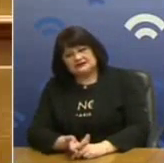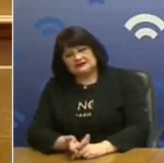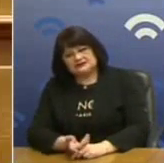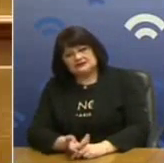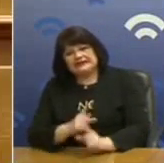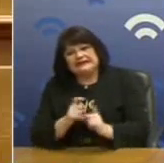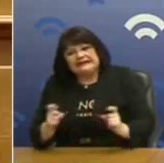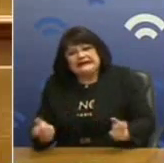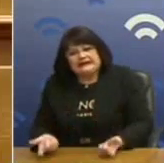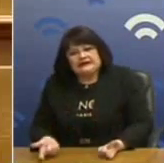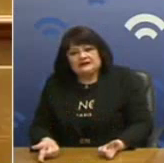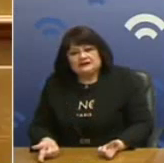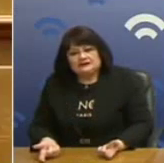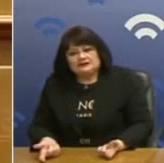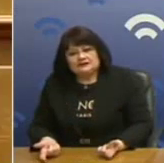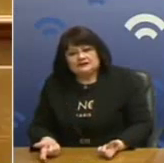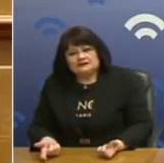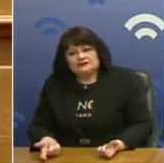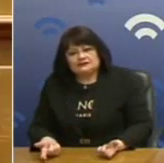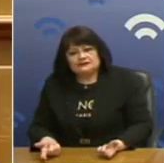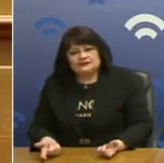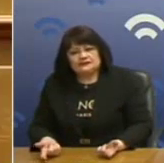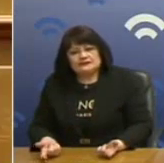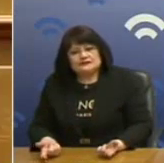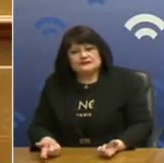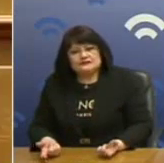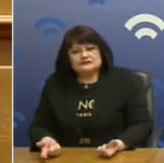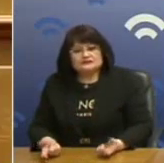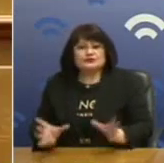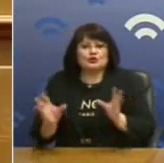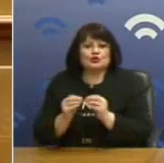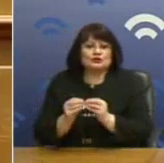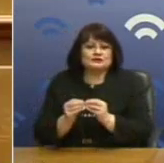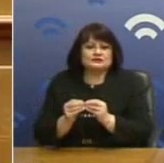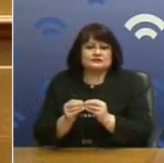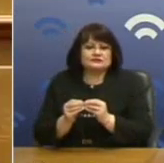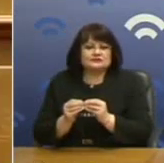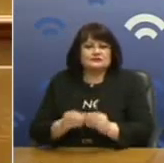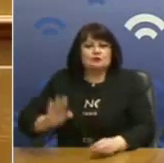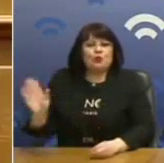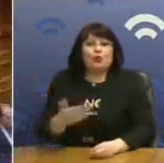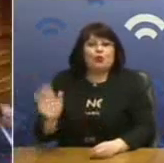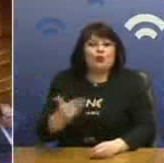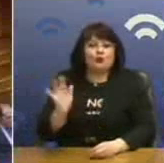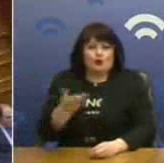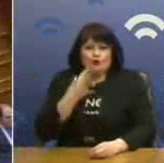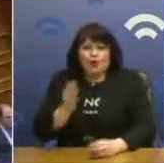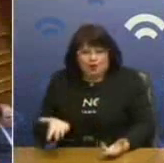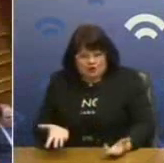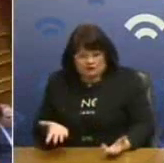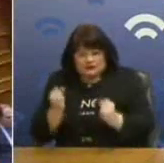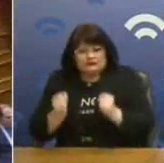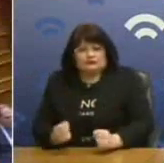σε σχέση με το βάσιμο λόγο της απόλυσης. Ο βάσιμος